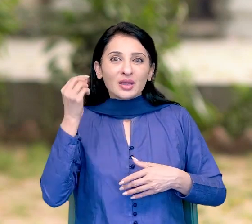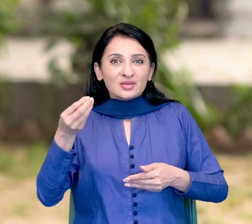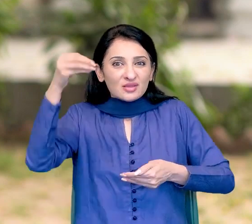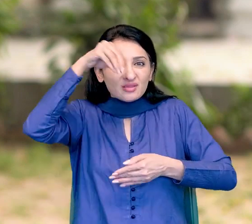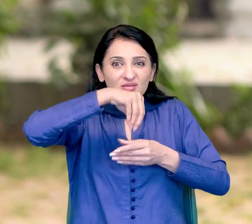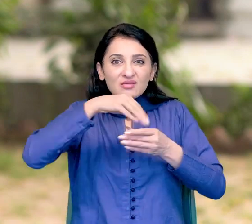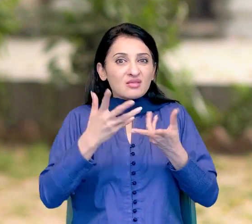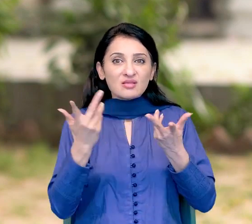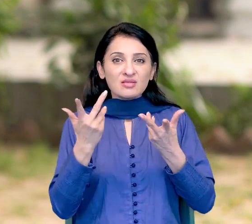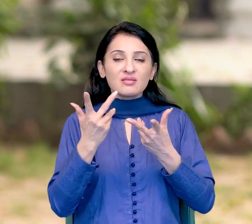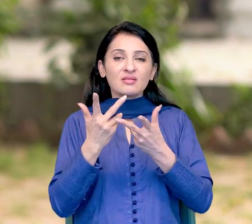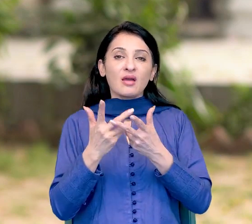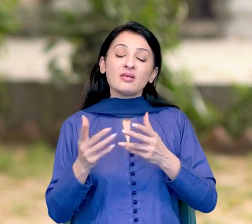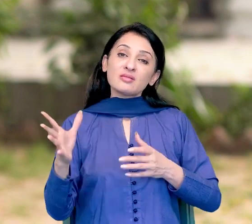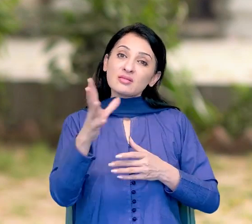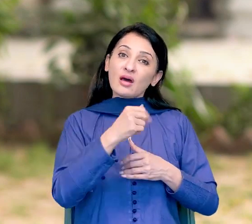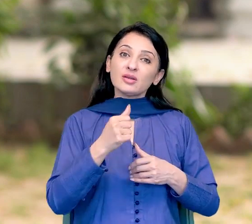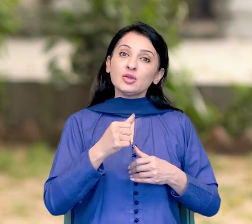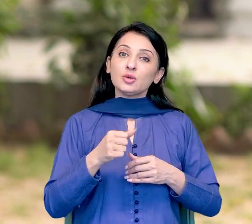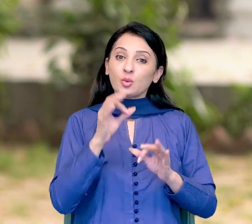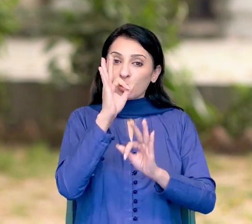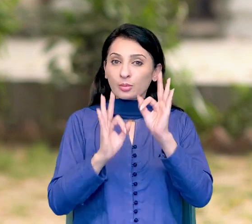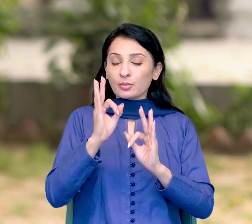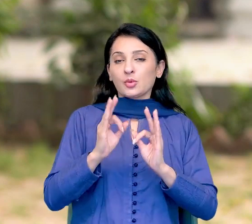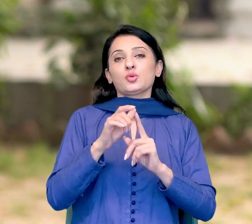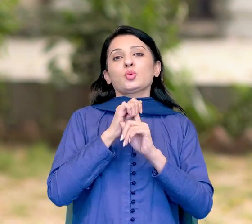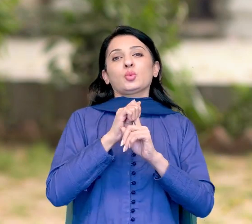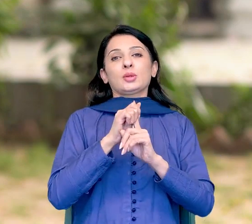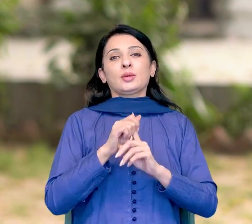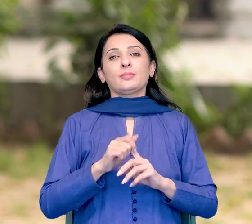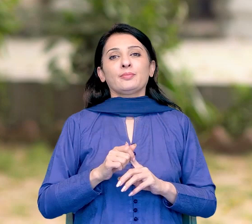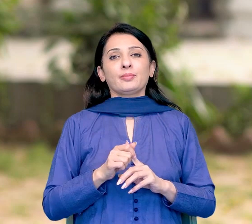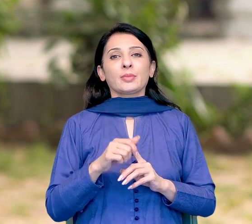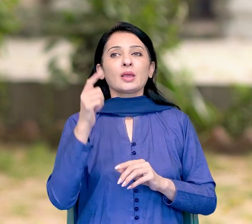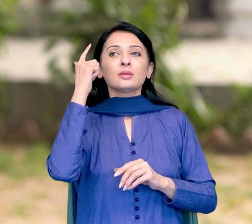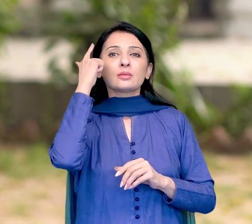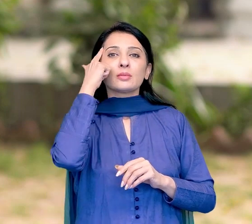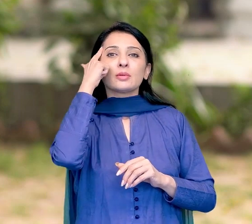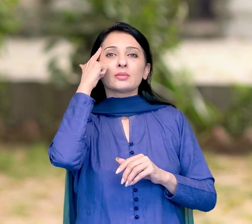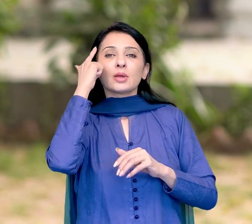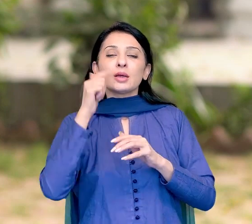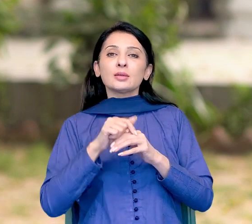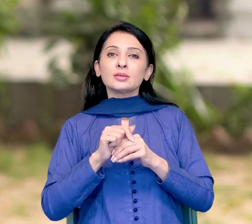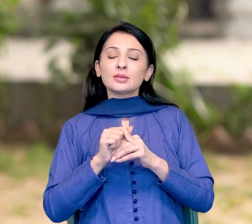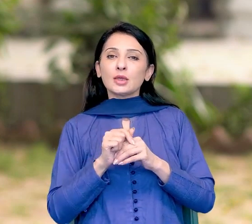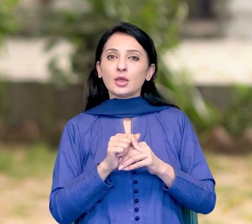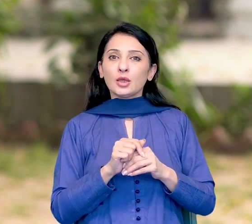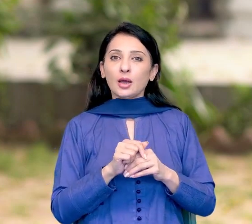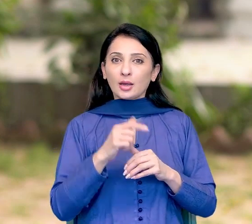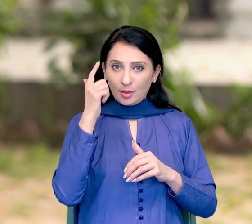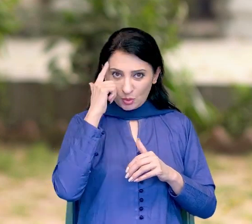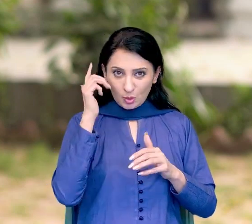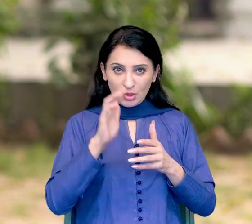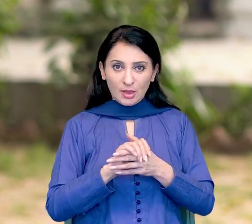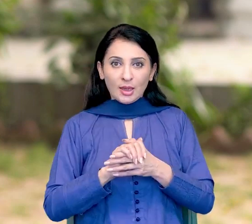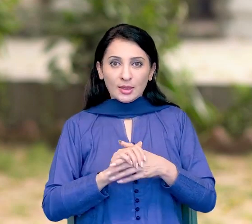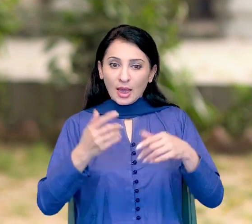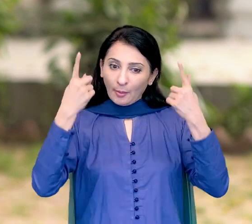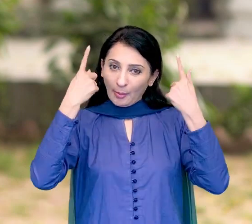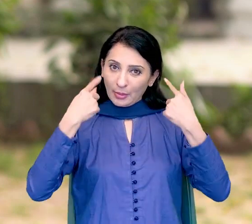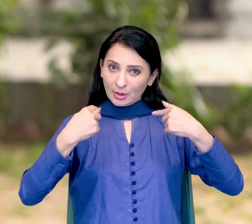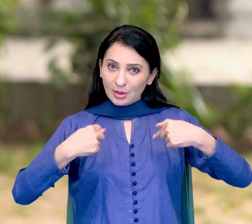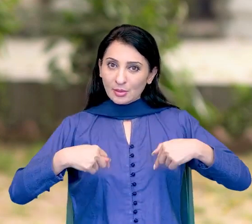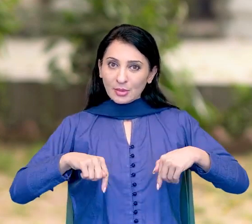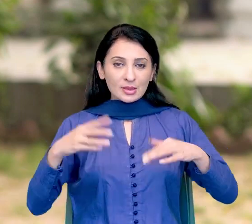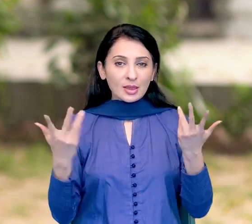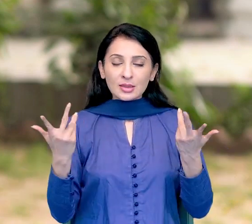جاتی ہیں. سائیکولوجیکلی it is helpful to think in terms of what you are doing for your body rather than what